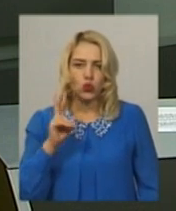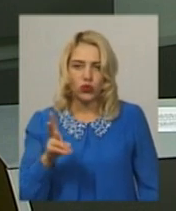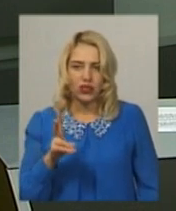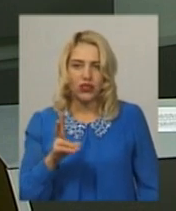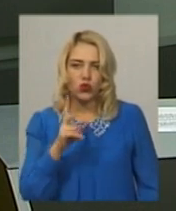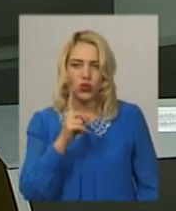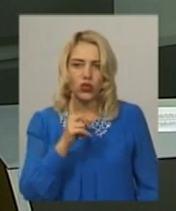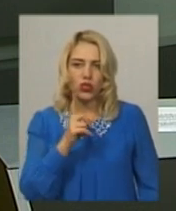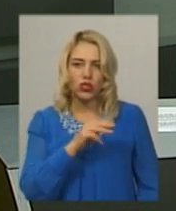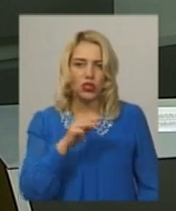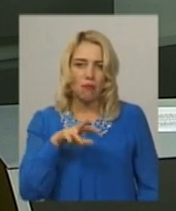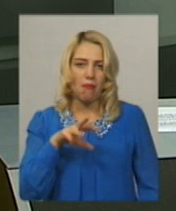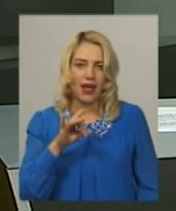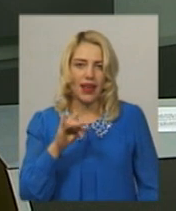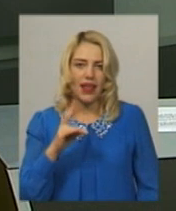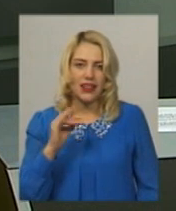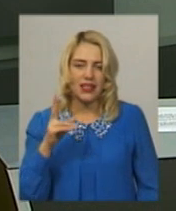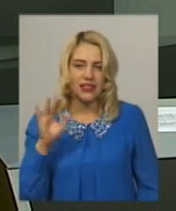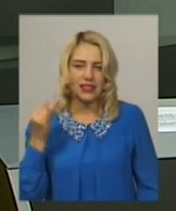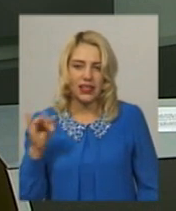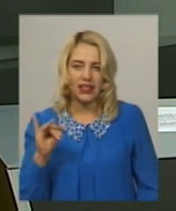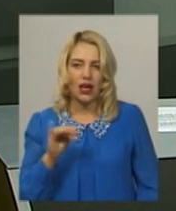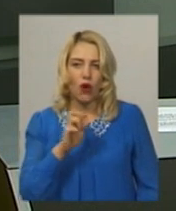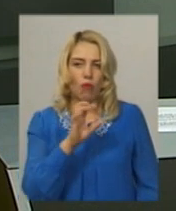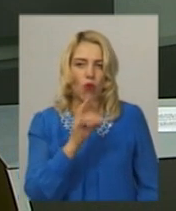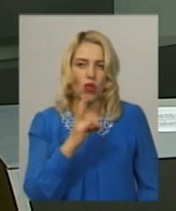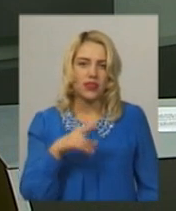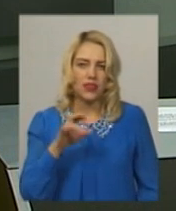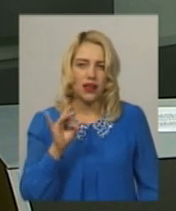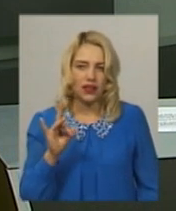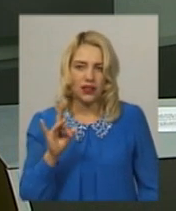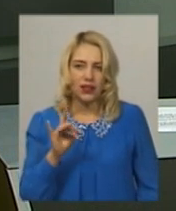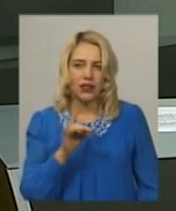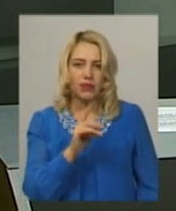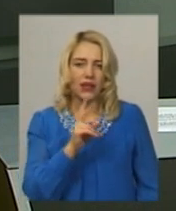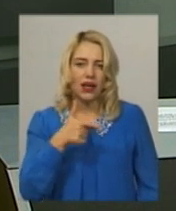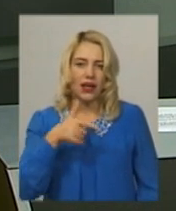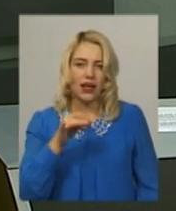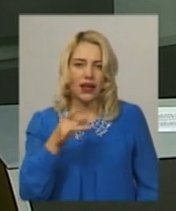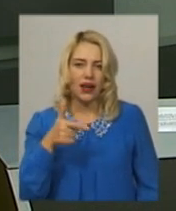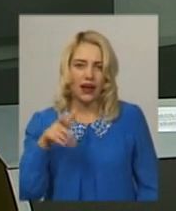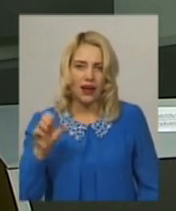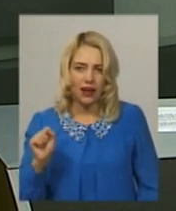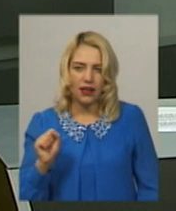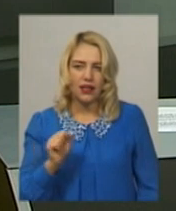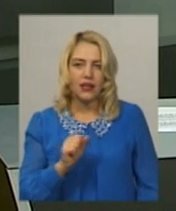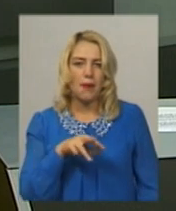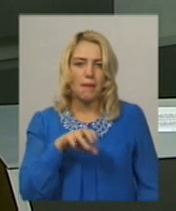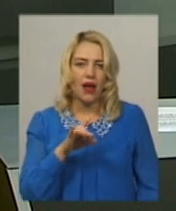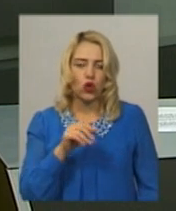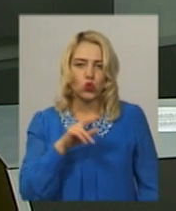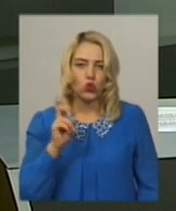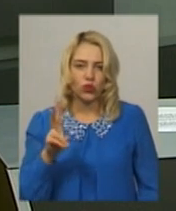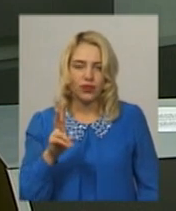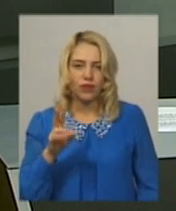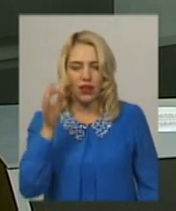виборчий округ Олексій Жмеренецький, 191-й Віктор Бондар, 192-й Олександр Герега, 193-й Ігор Марчук.